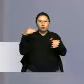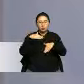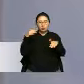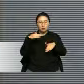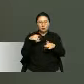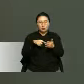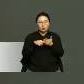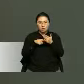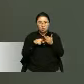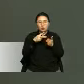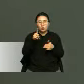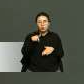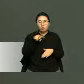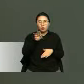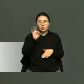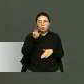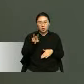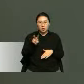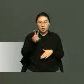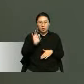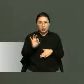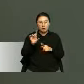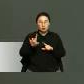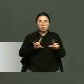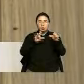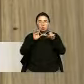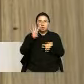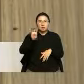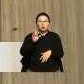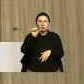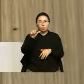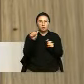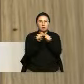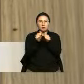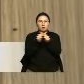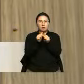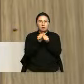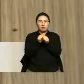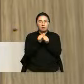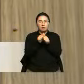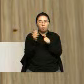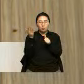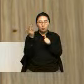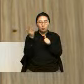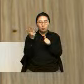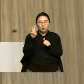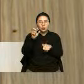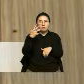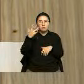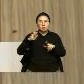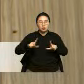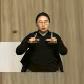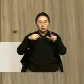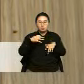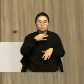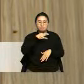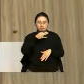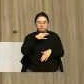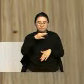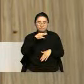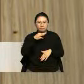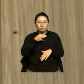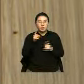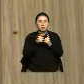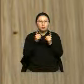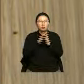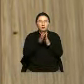드러났습니다. 덕양구 주교동 원릉역 인근에 사는 45세 남성 A씨는 지난달 28일 인후통과 기침